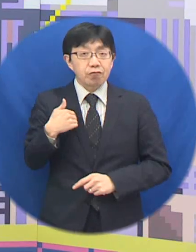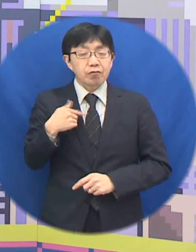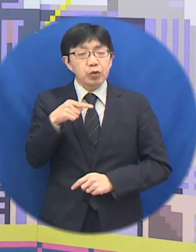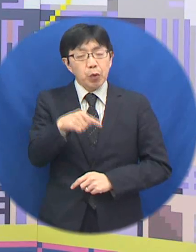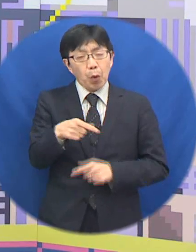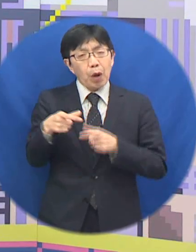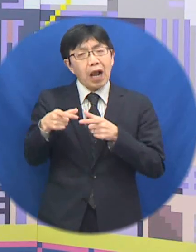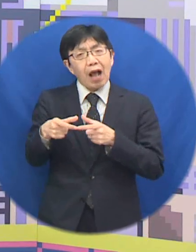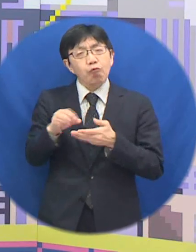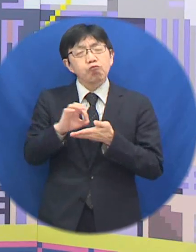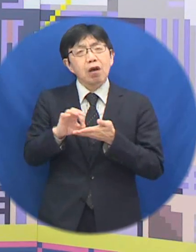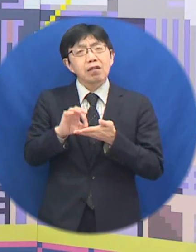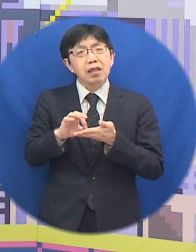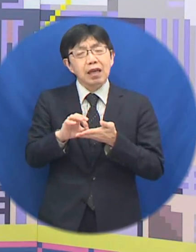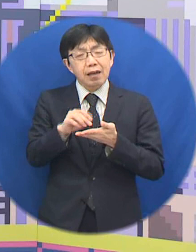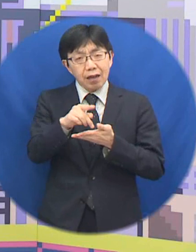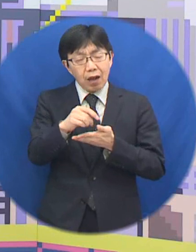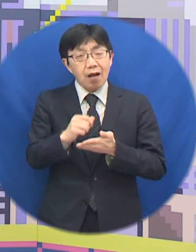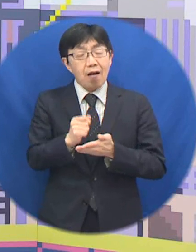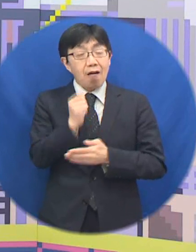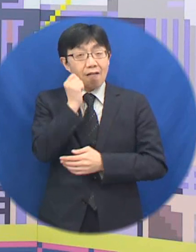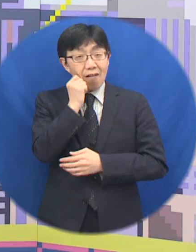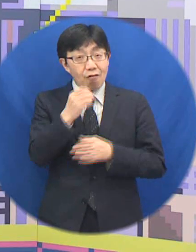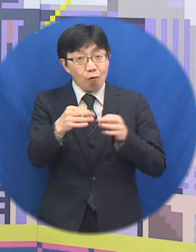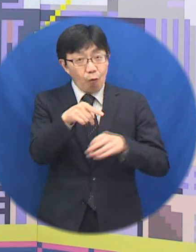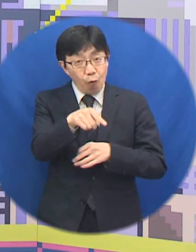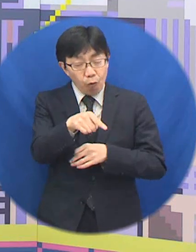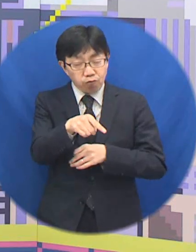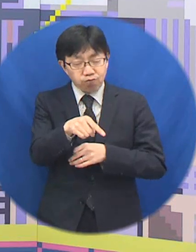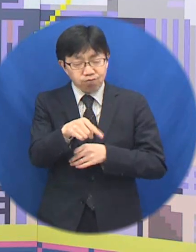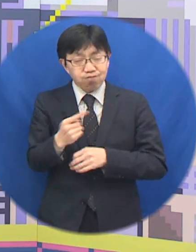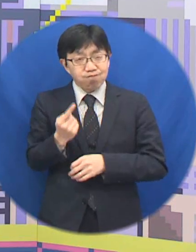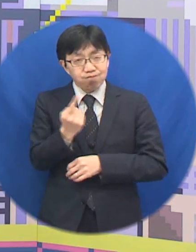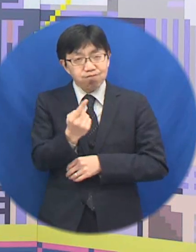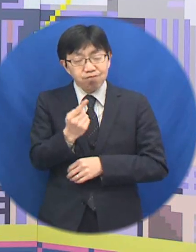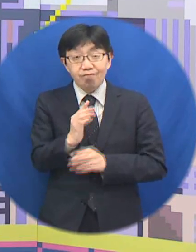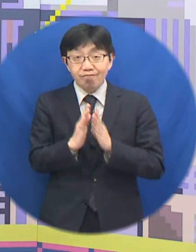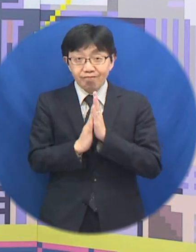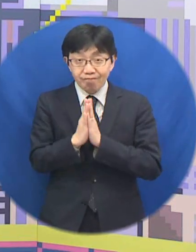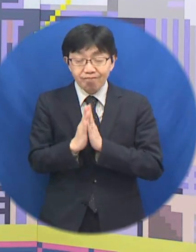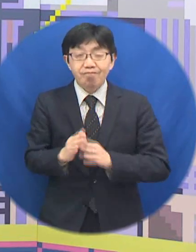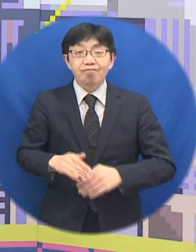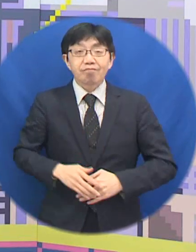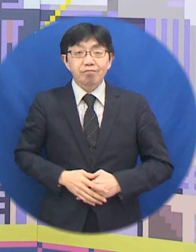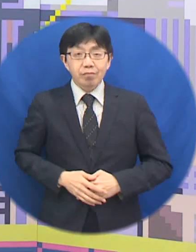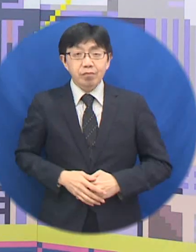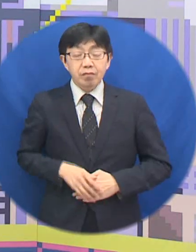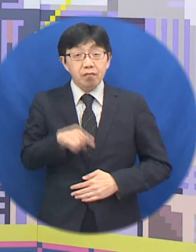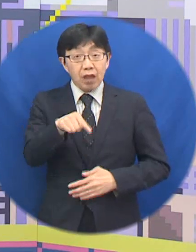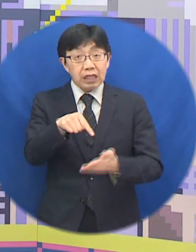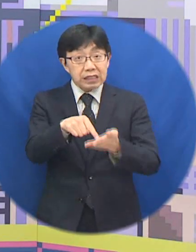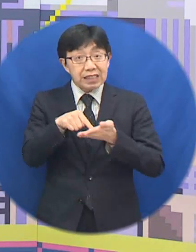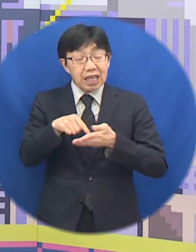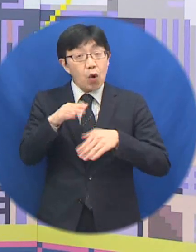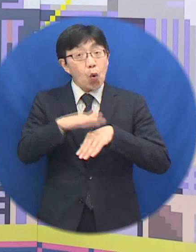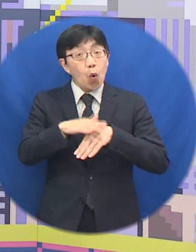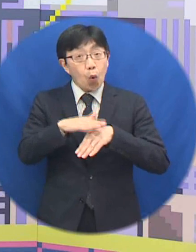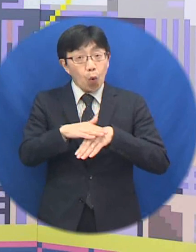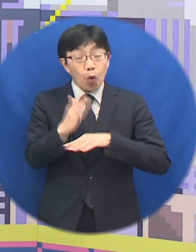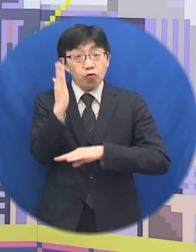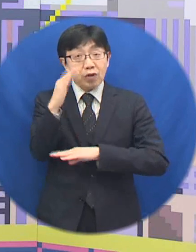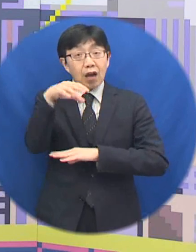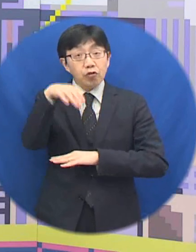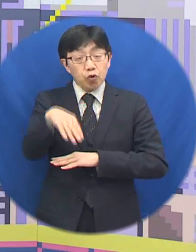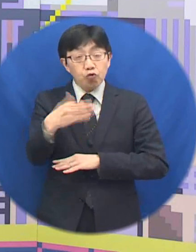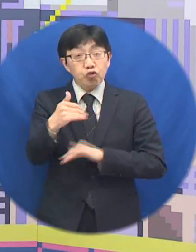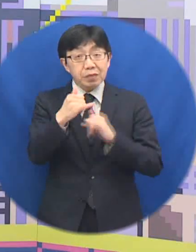カードを使ってですね、日常的に銭湯も利用していただければというふうに思います。申請方法なんですけれども、 はい、 区役所や